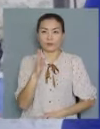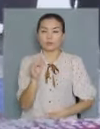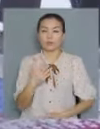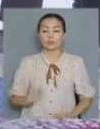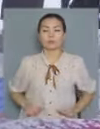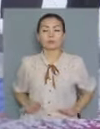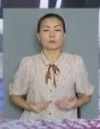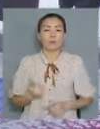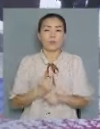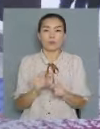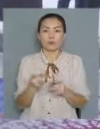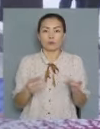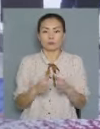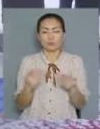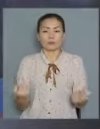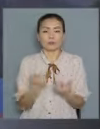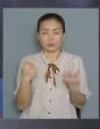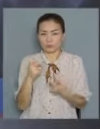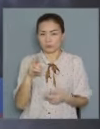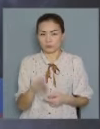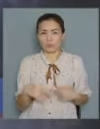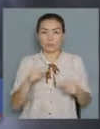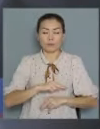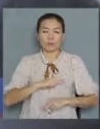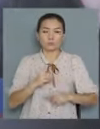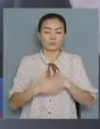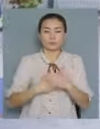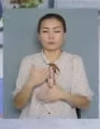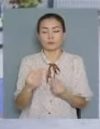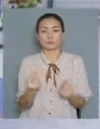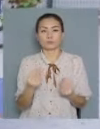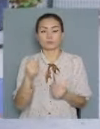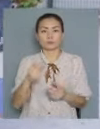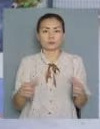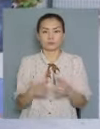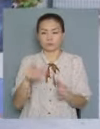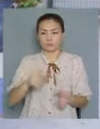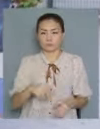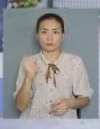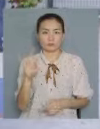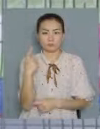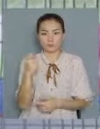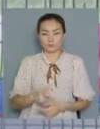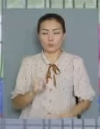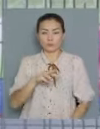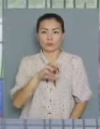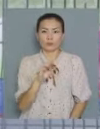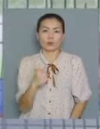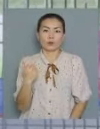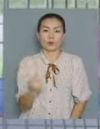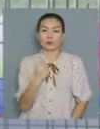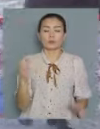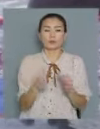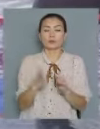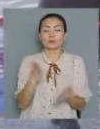шеңберінде іргесі сөгілмеген мекемелер аз. 100 жыл ішінде елеулі еңбек етіп халқына қалаулы болған компаниялардың бірі әрі бірегейі Ембімұнайгаз акционерлік